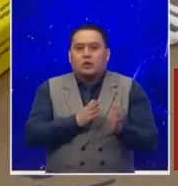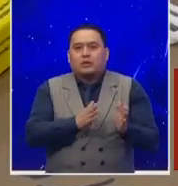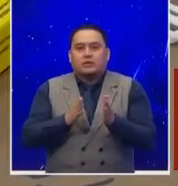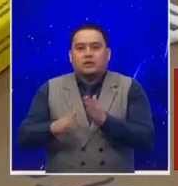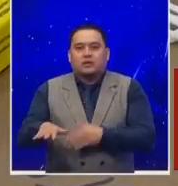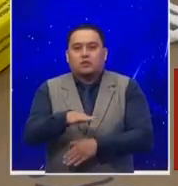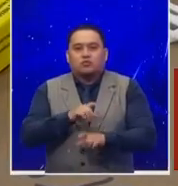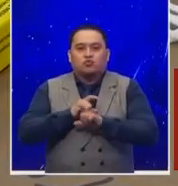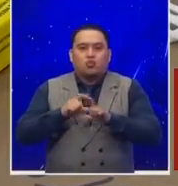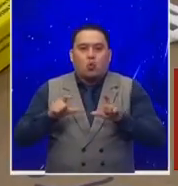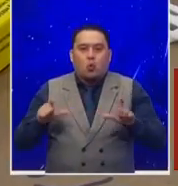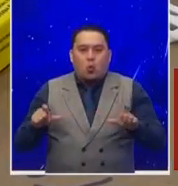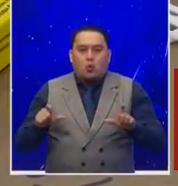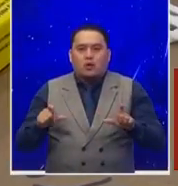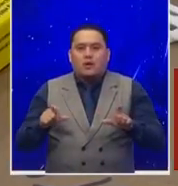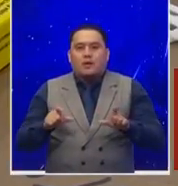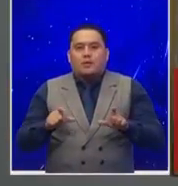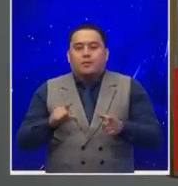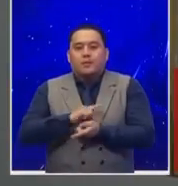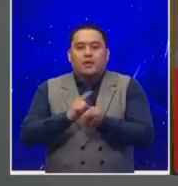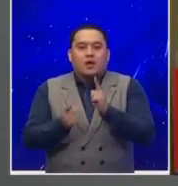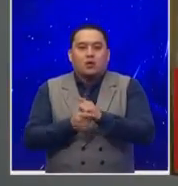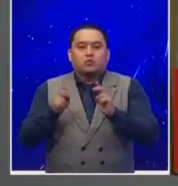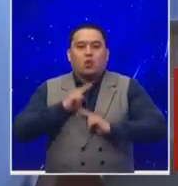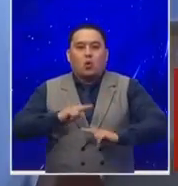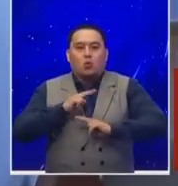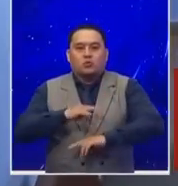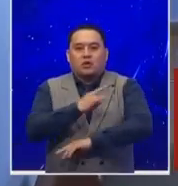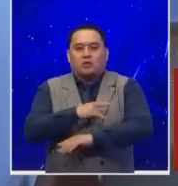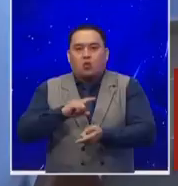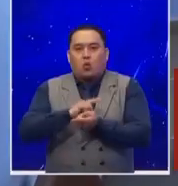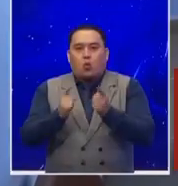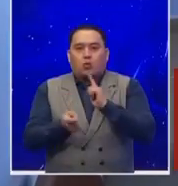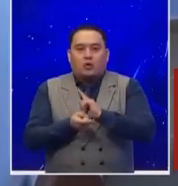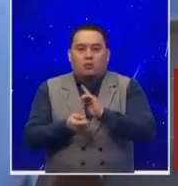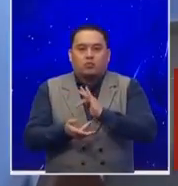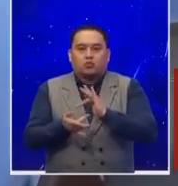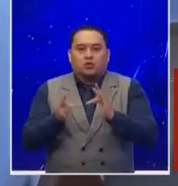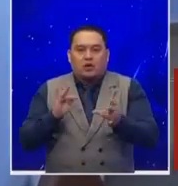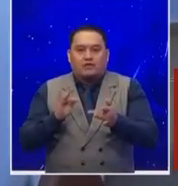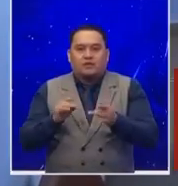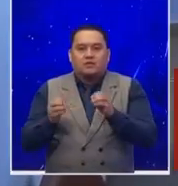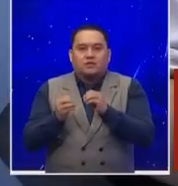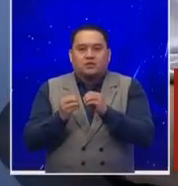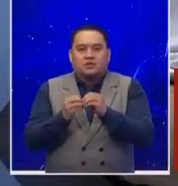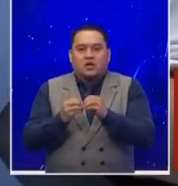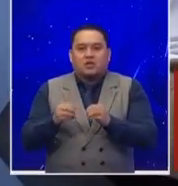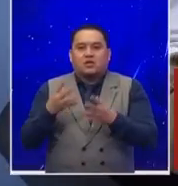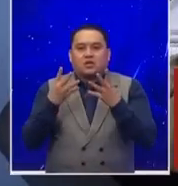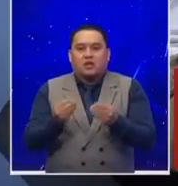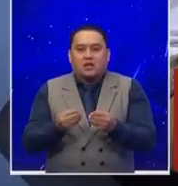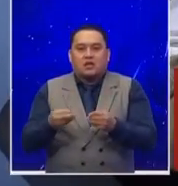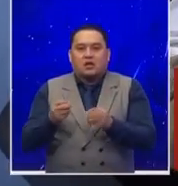на территориях средних школ и гимназий, переход сотрудников и учащихся дежурных групп на онлайн-обучение сроком на 10 дней